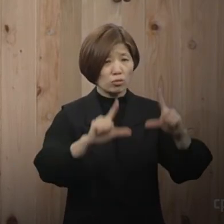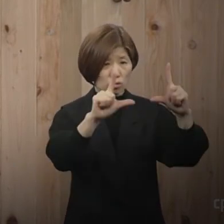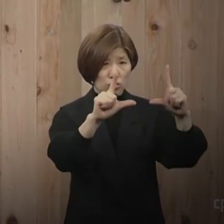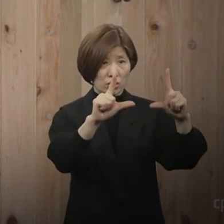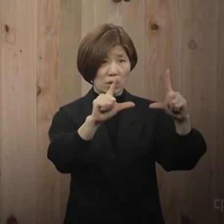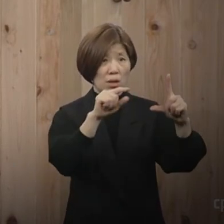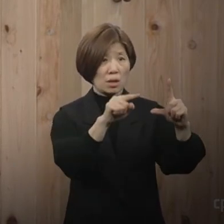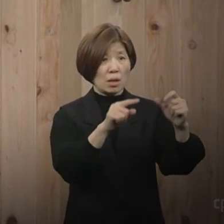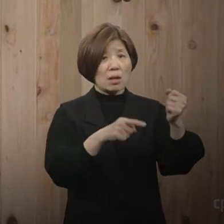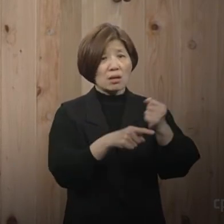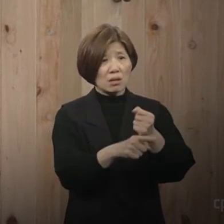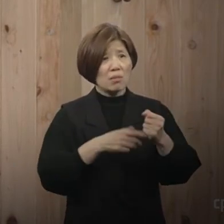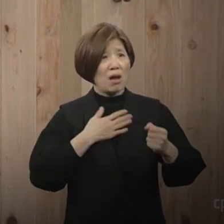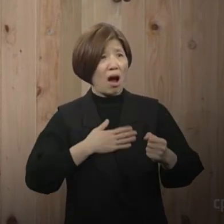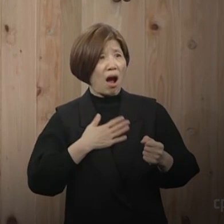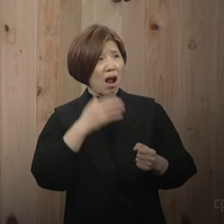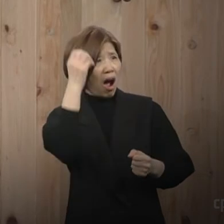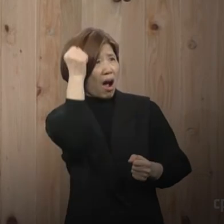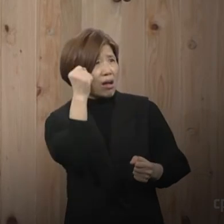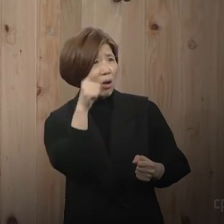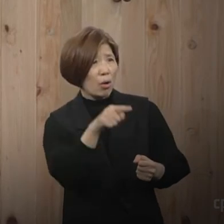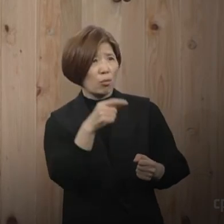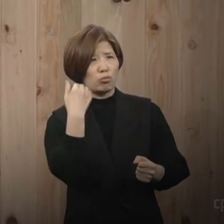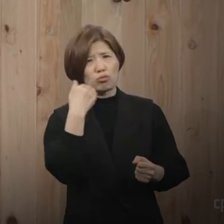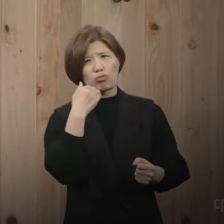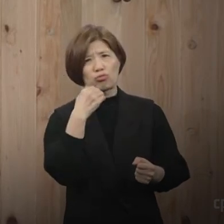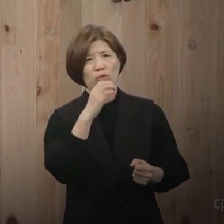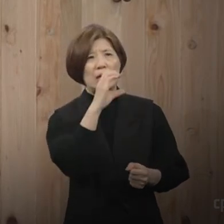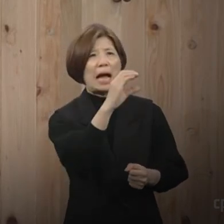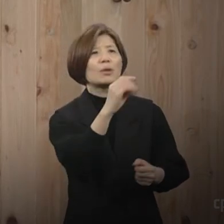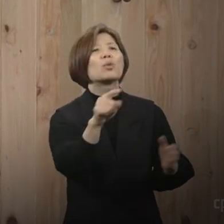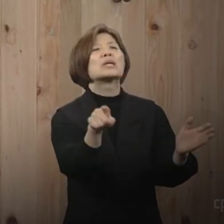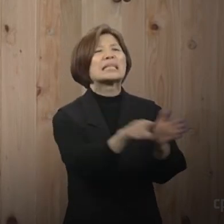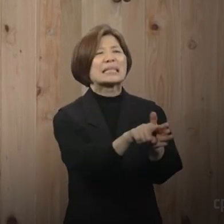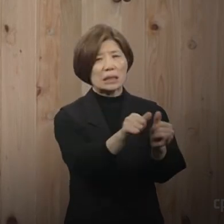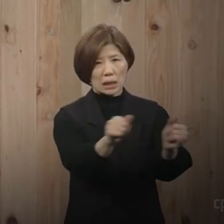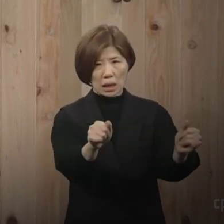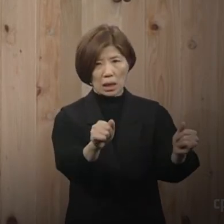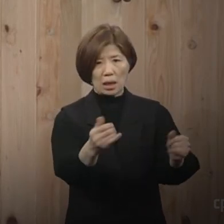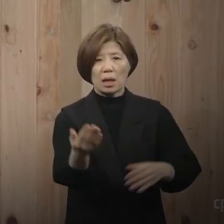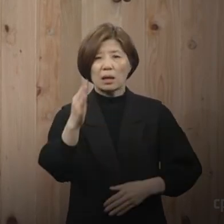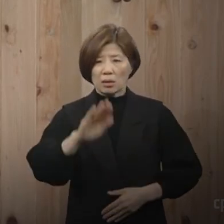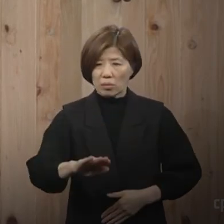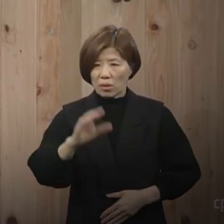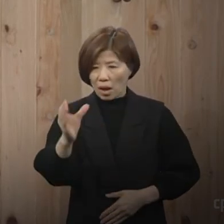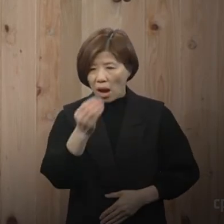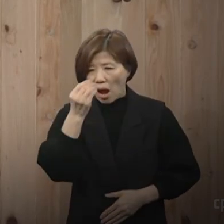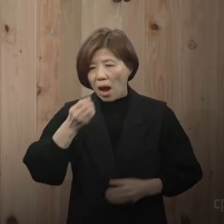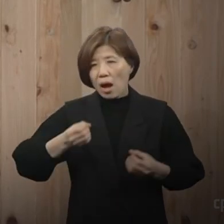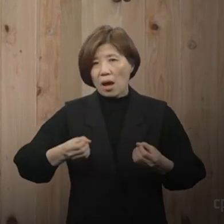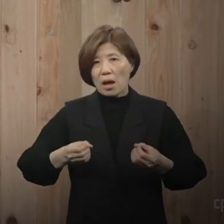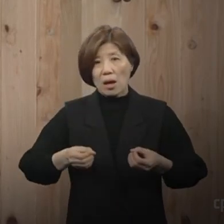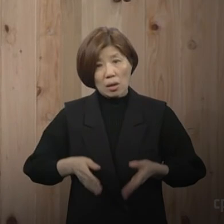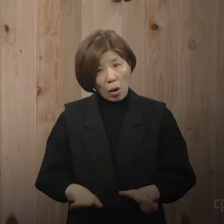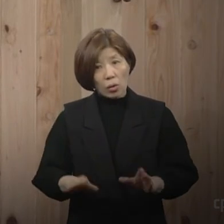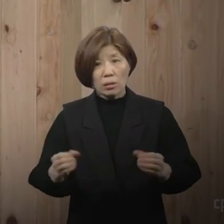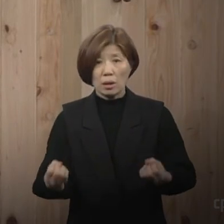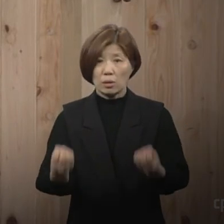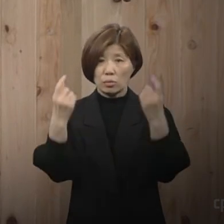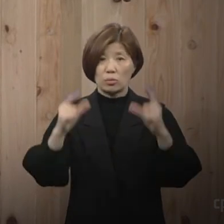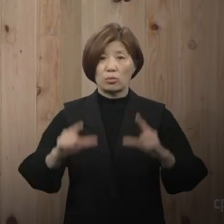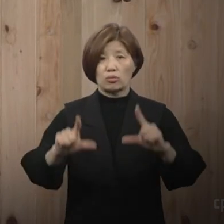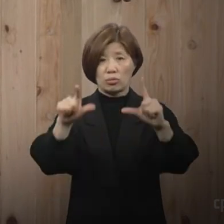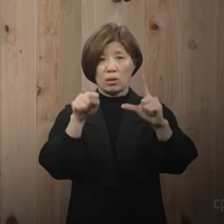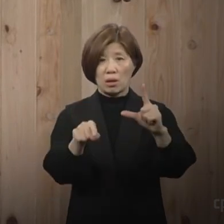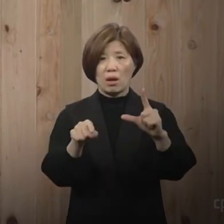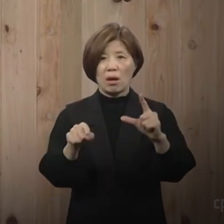예수님을 믿는 우리들 같은 사람들에게만 의미가 있는 날이잖아요. 근데 오늘만큼은 예수님에 대해서 전혀